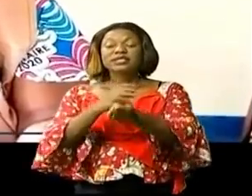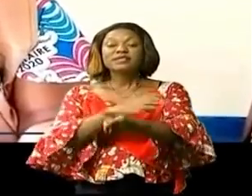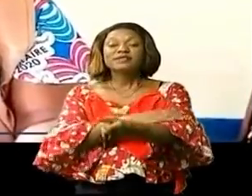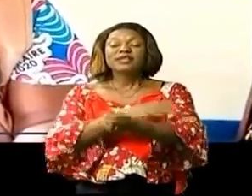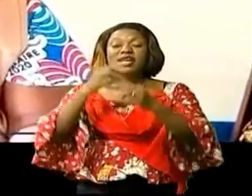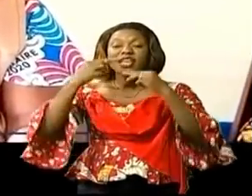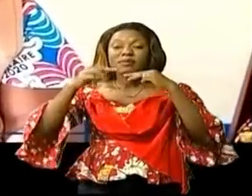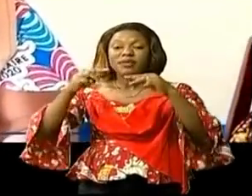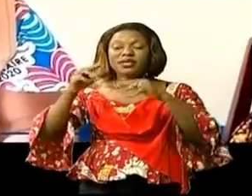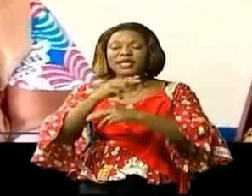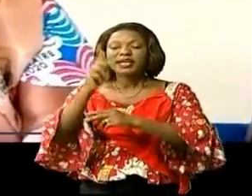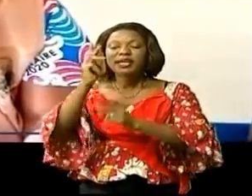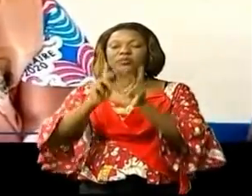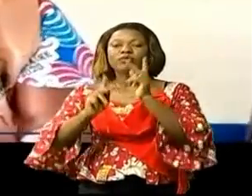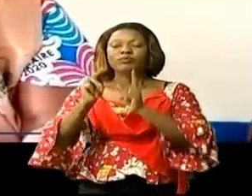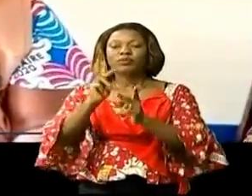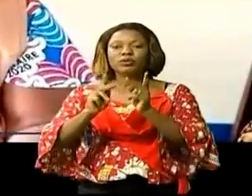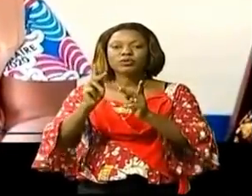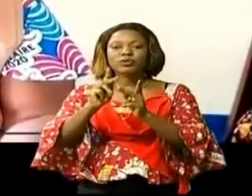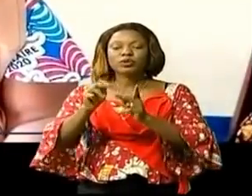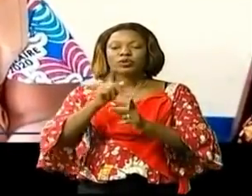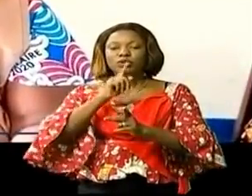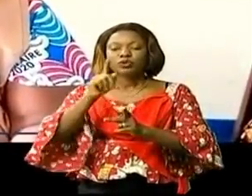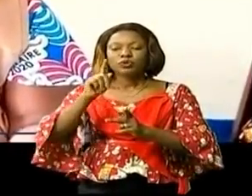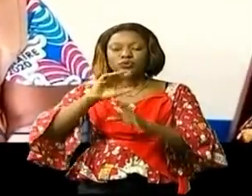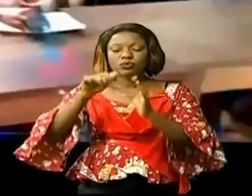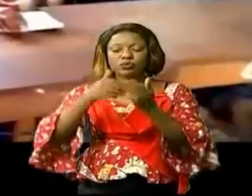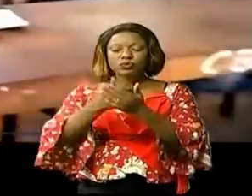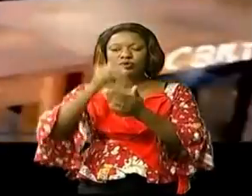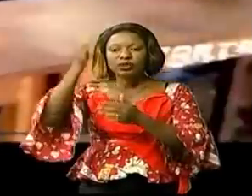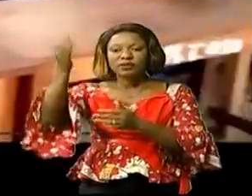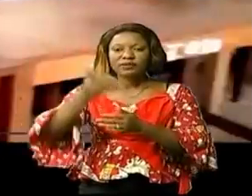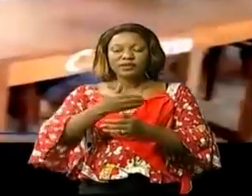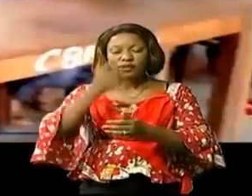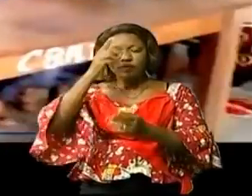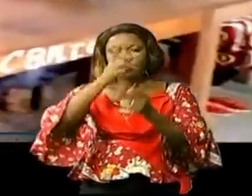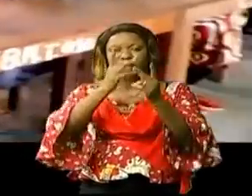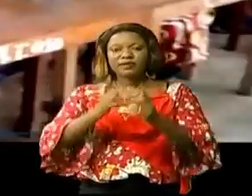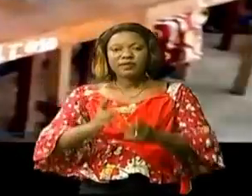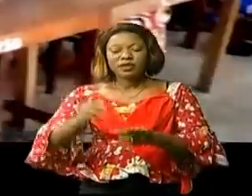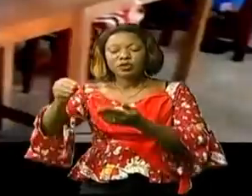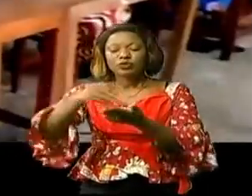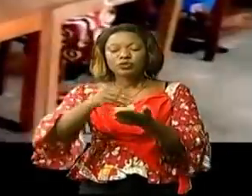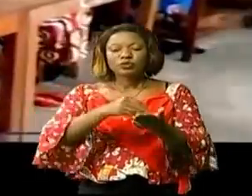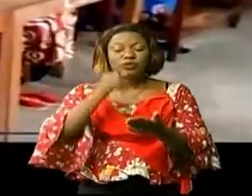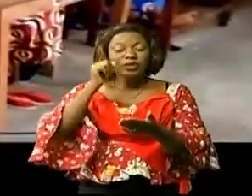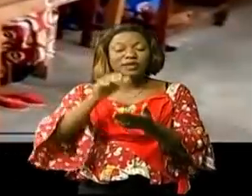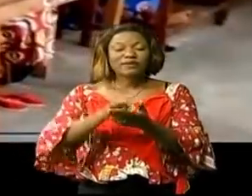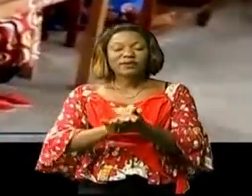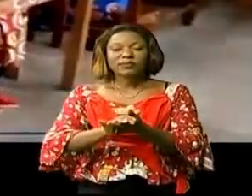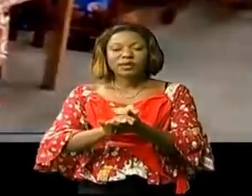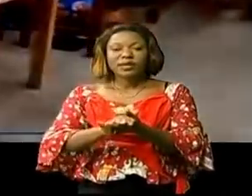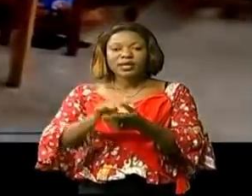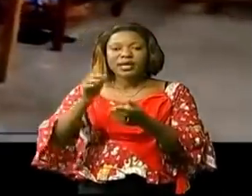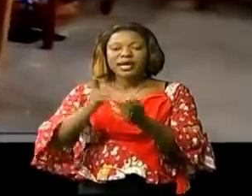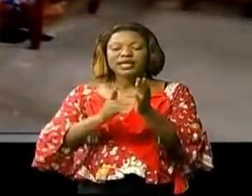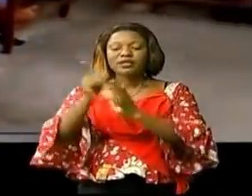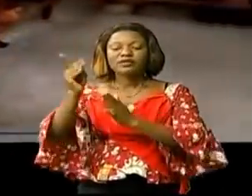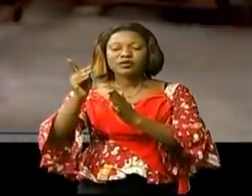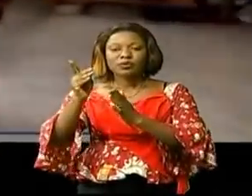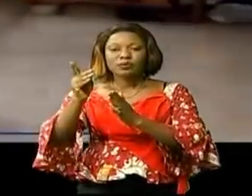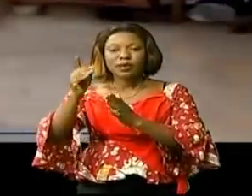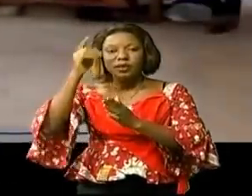et la population sont tous invités à valoriser la contribution de la femme à l'épanouissement de